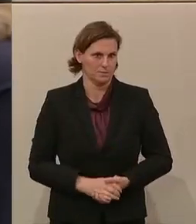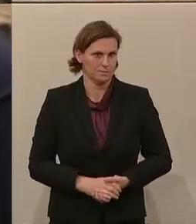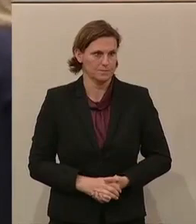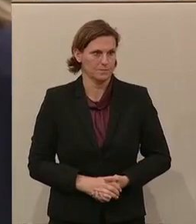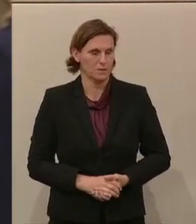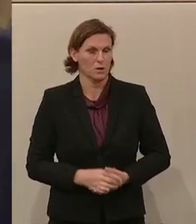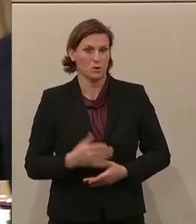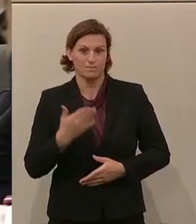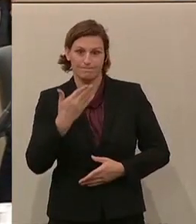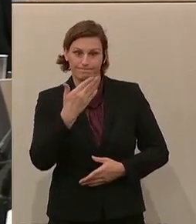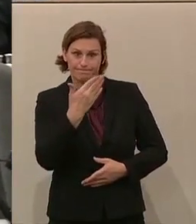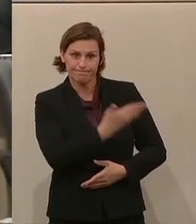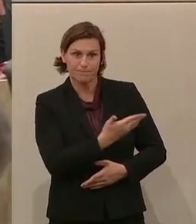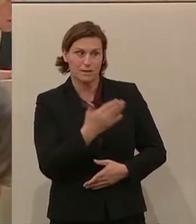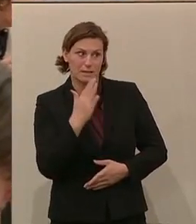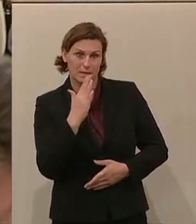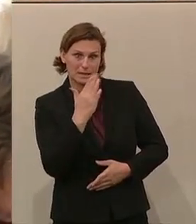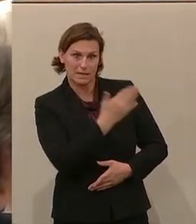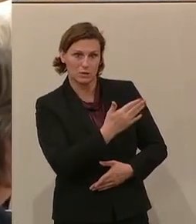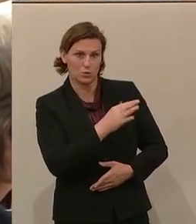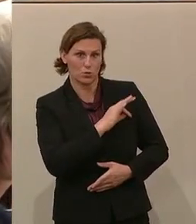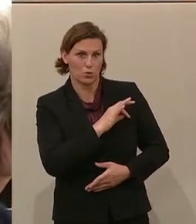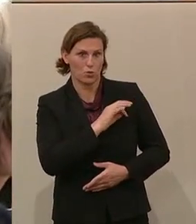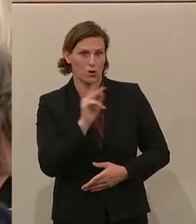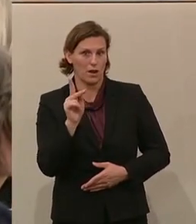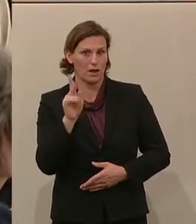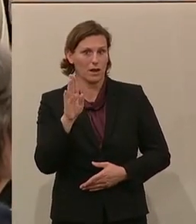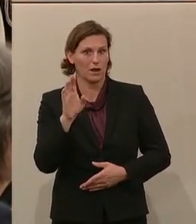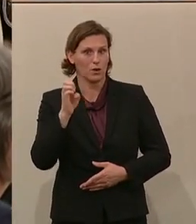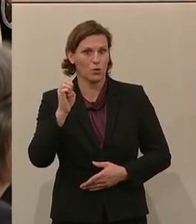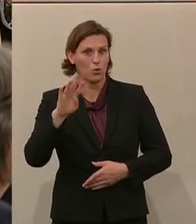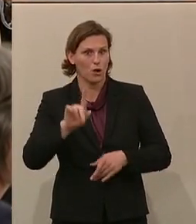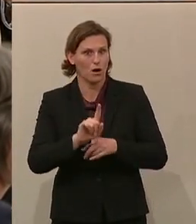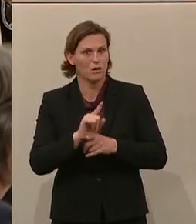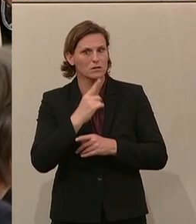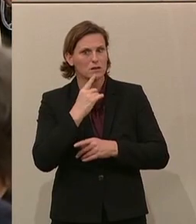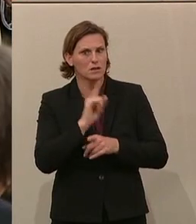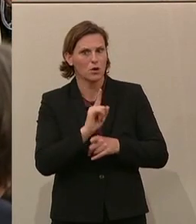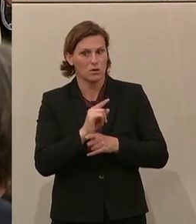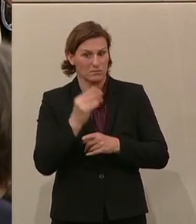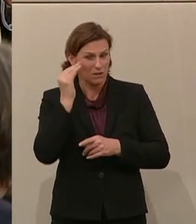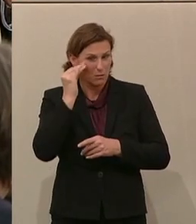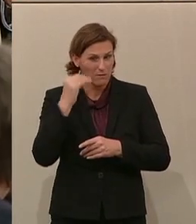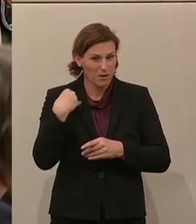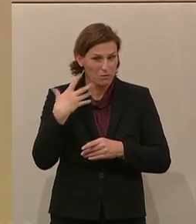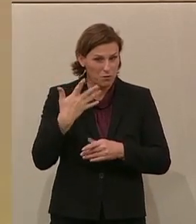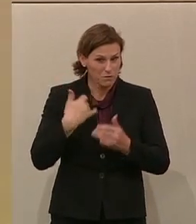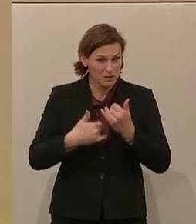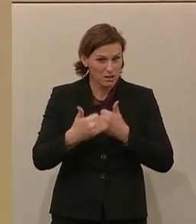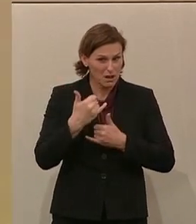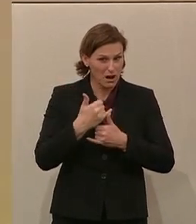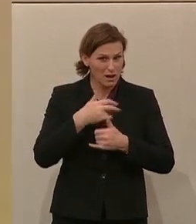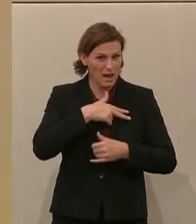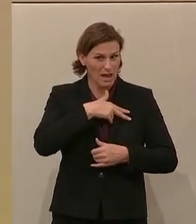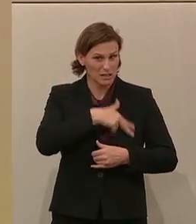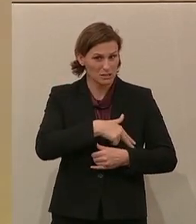Richtung Philipp Kucher, der hier jetzt so scheinheilig herumtheatert, muss ich sagen, es waren, glaube ich, 50 Jahre lang